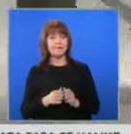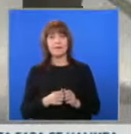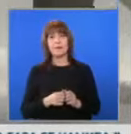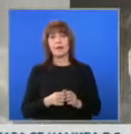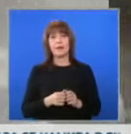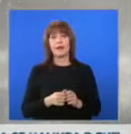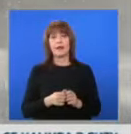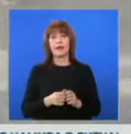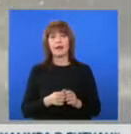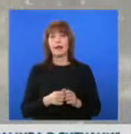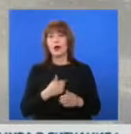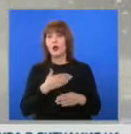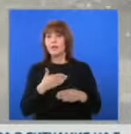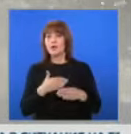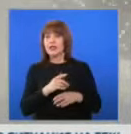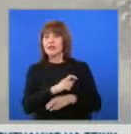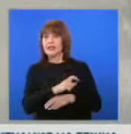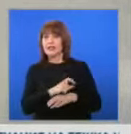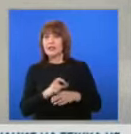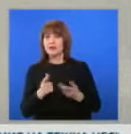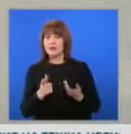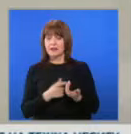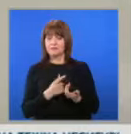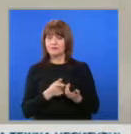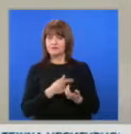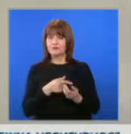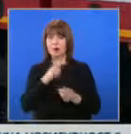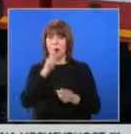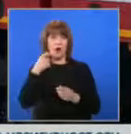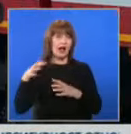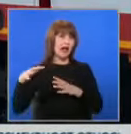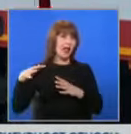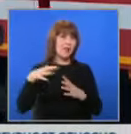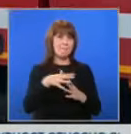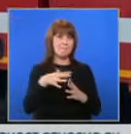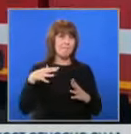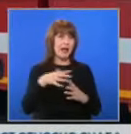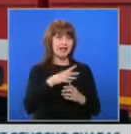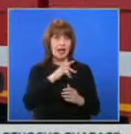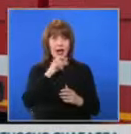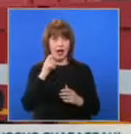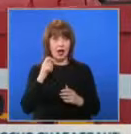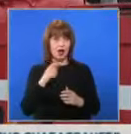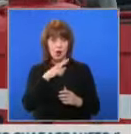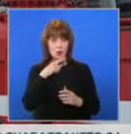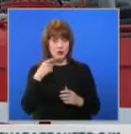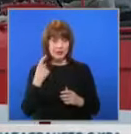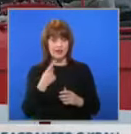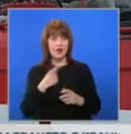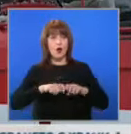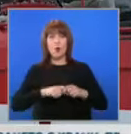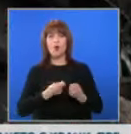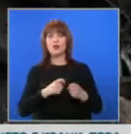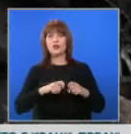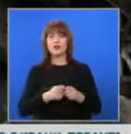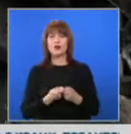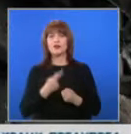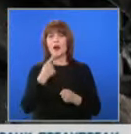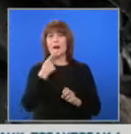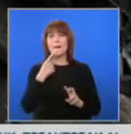Песков. През последните седмици зачастиха украинските нападания срещу Русия. Поразени бяха няколко петролни рафинерии, а